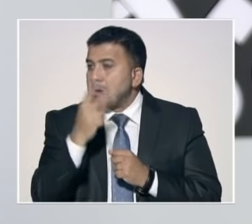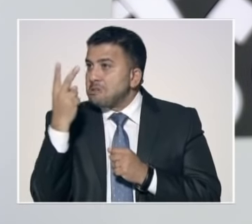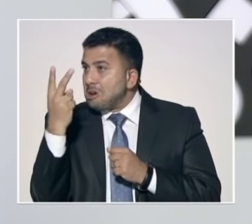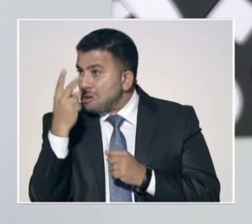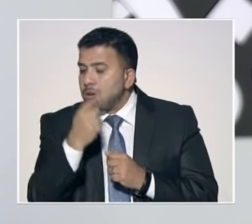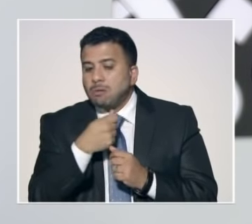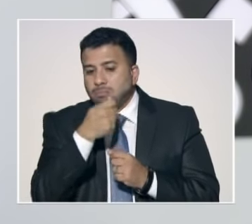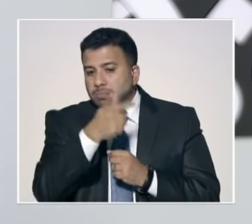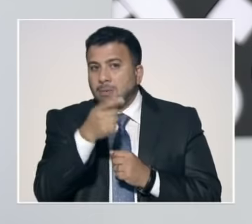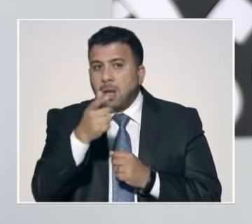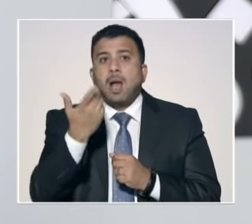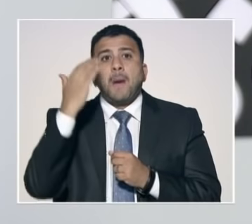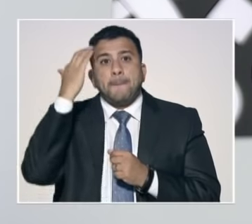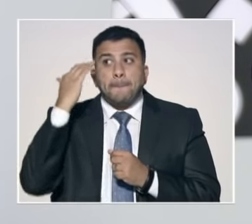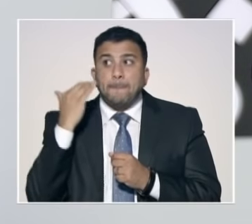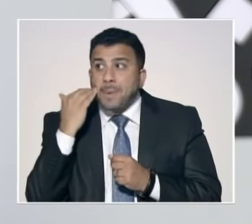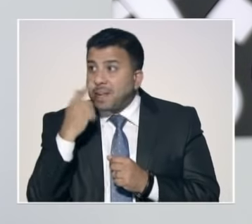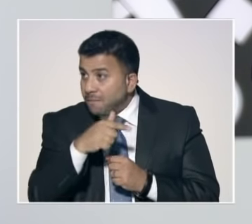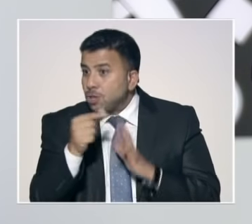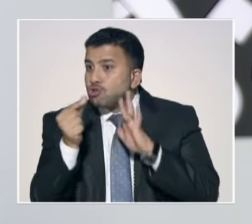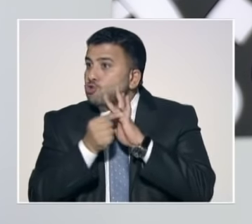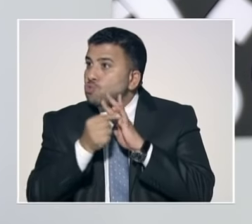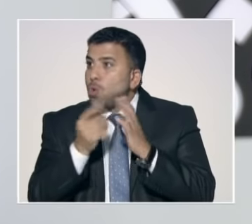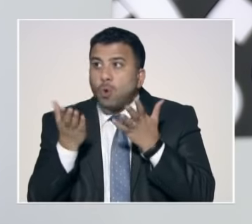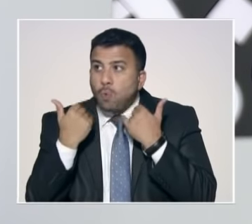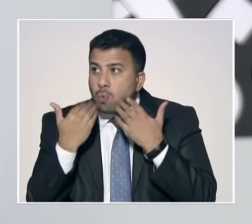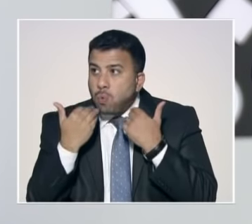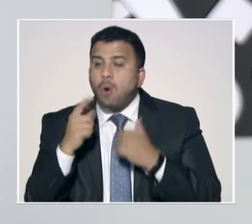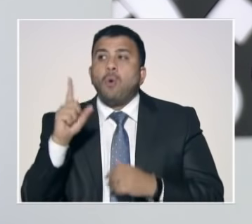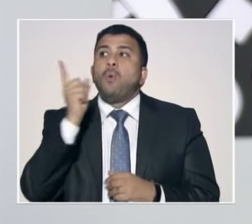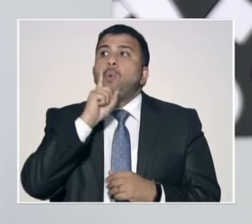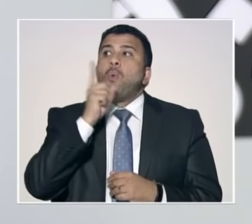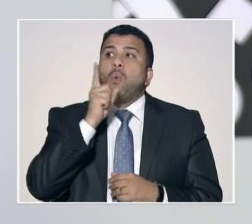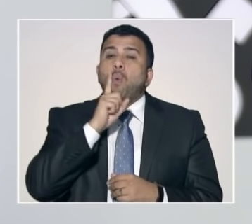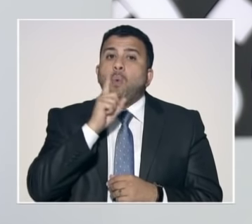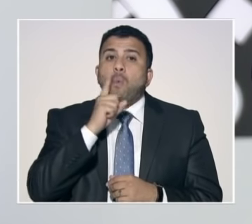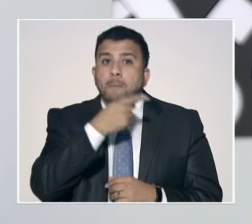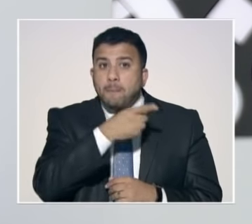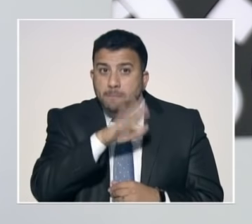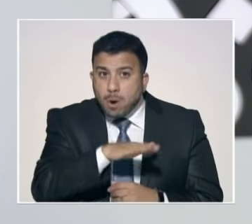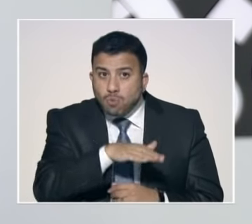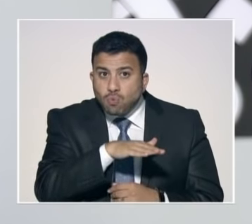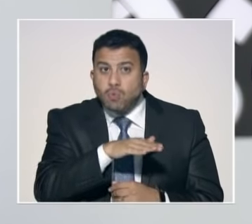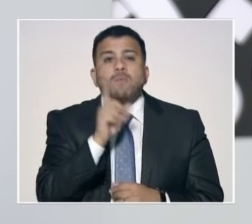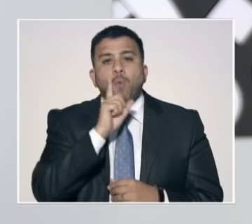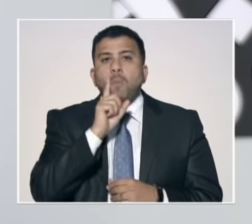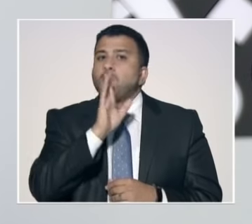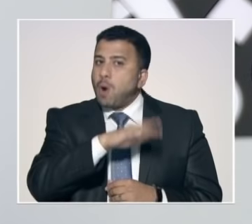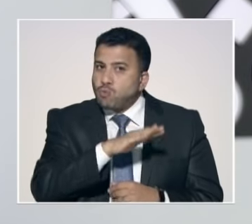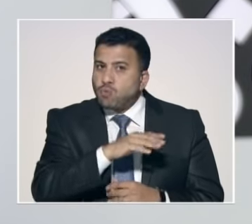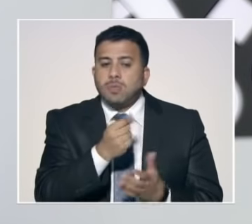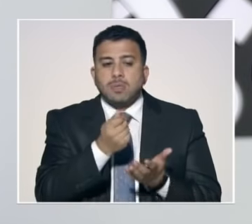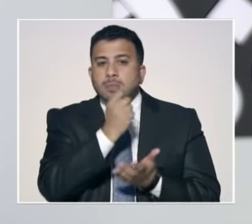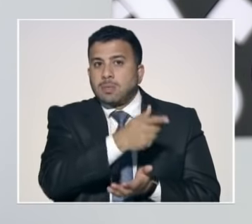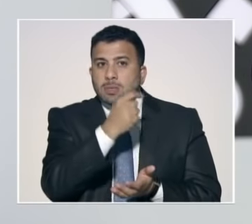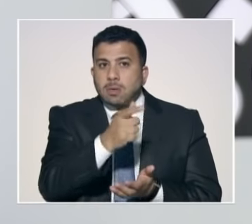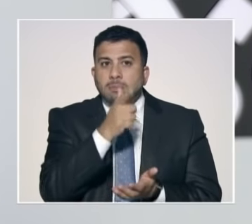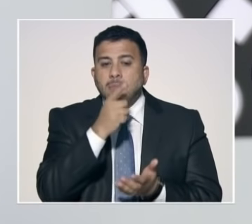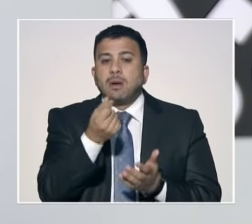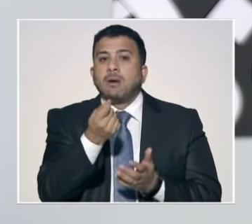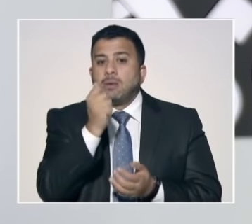وإن كنا بالغات، فتعطى للأم الزوجة وبناتها غير المتزوجات ويعطى